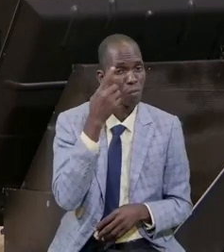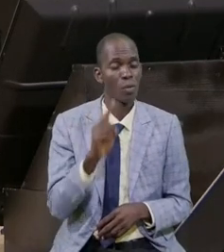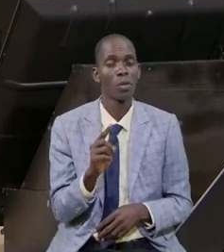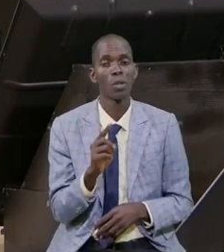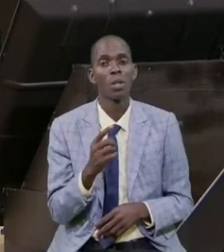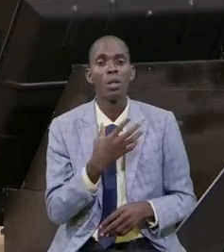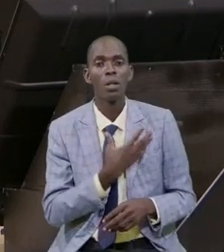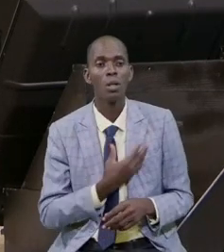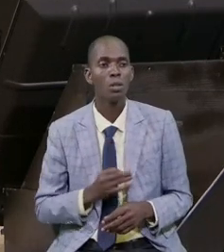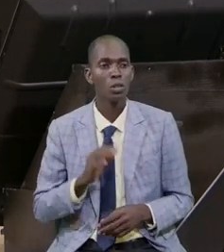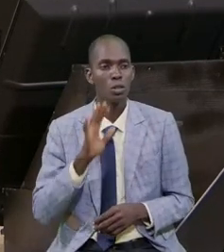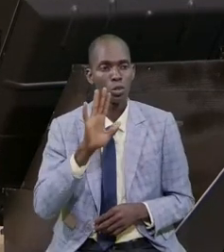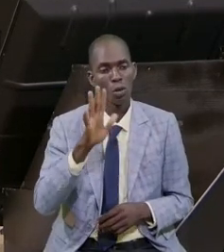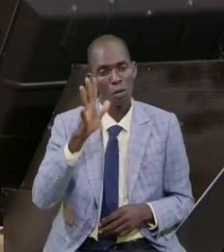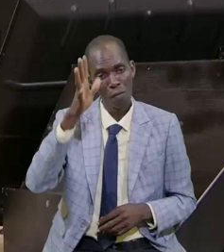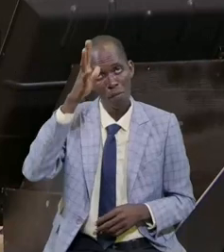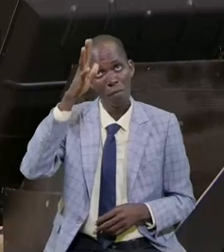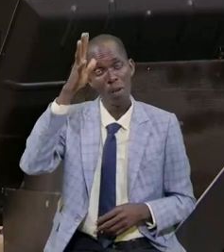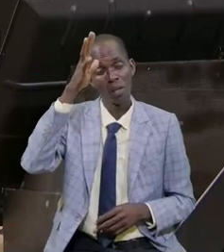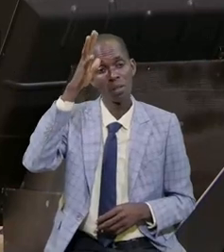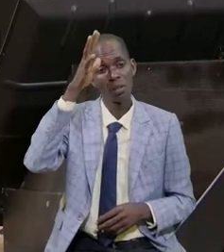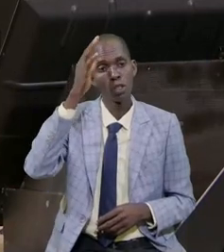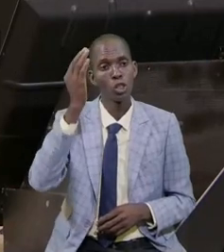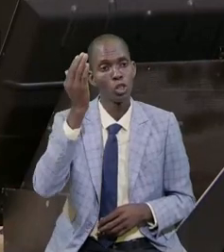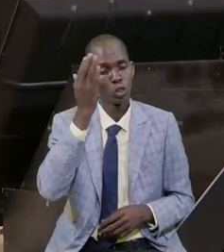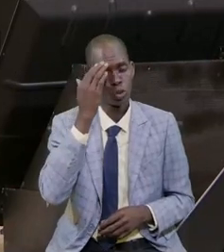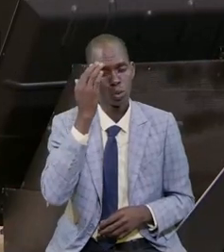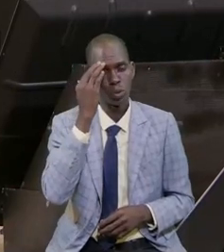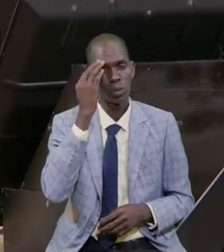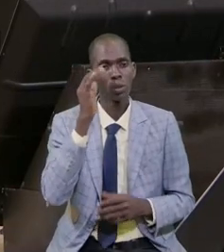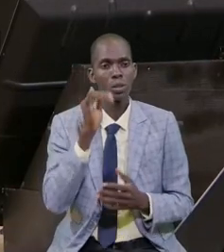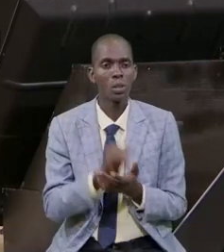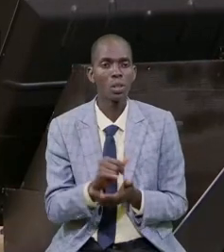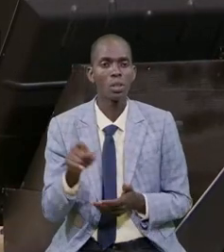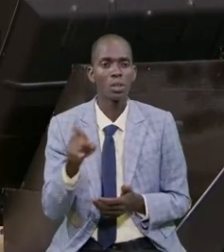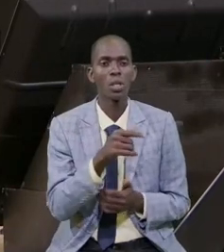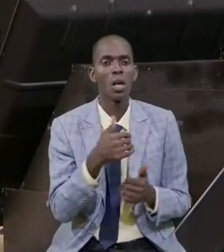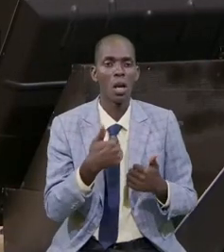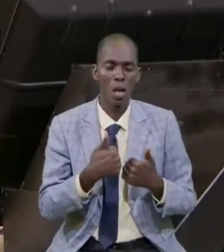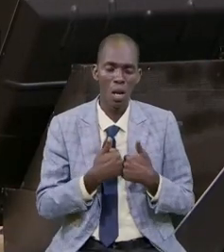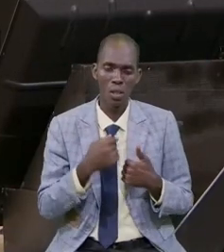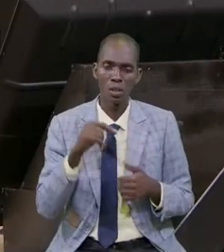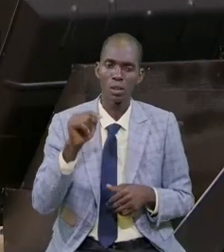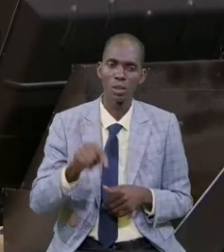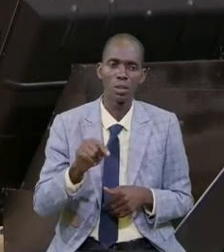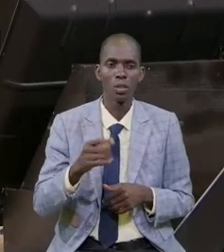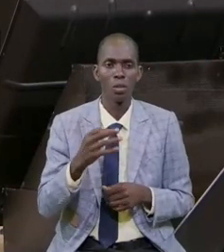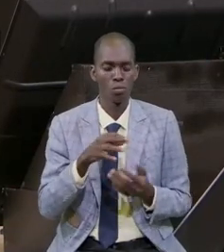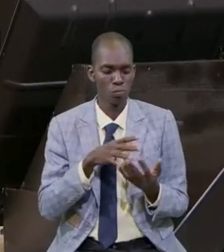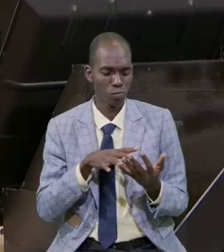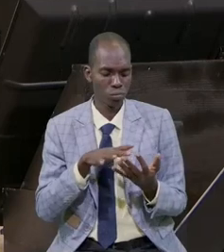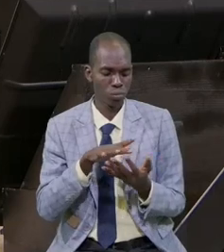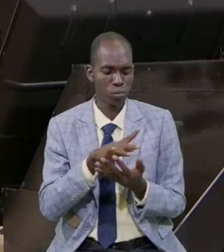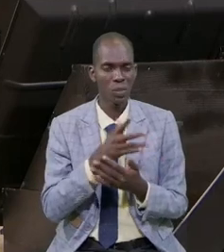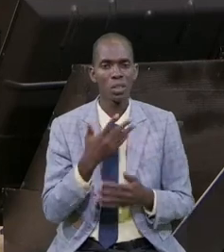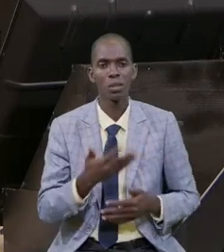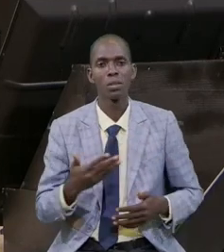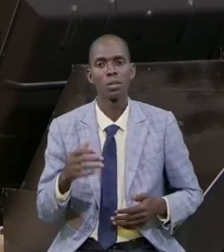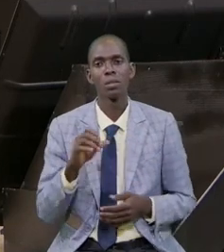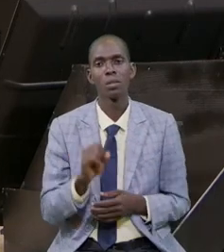choses, ce sont les païens du monde qui les recherchent. Votre Père sait que vous en